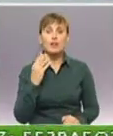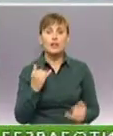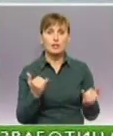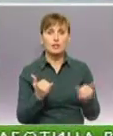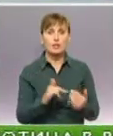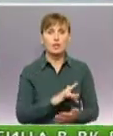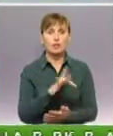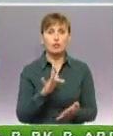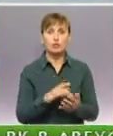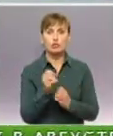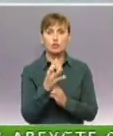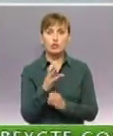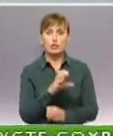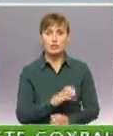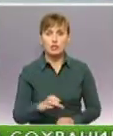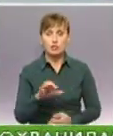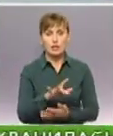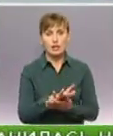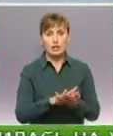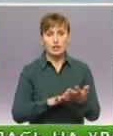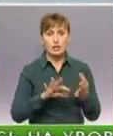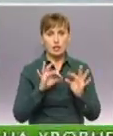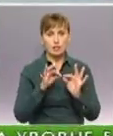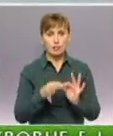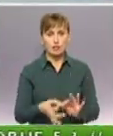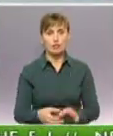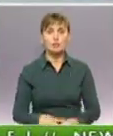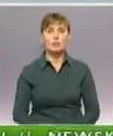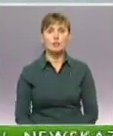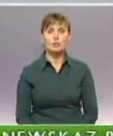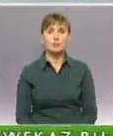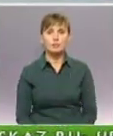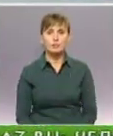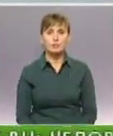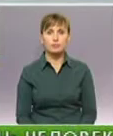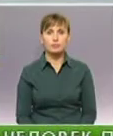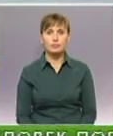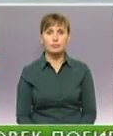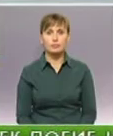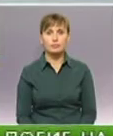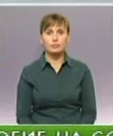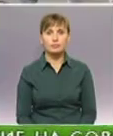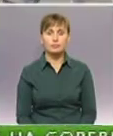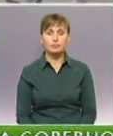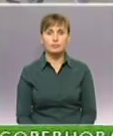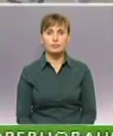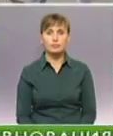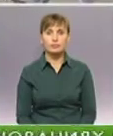ждет алматинцев и гостей мегаполиса 14 сентября, расскажет Анар Тастанбекова.